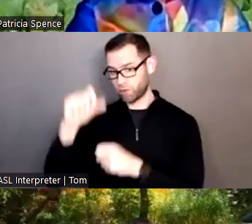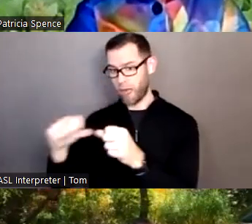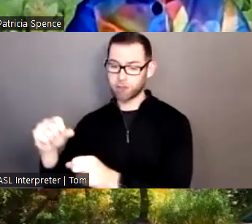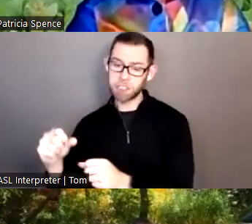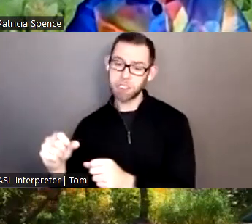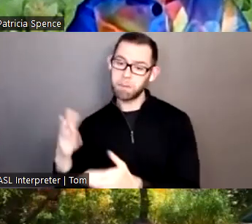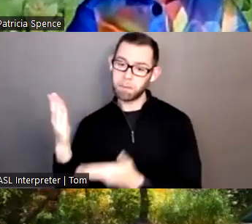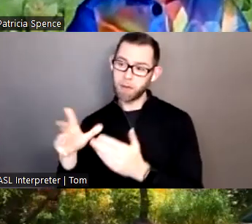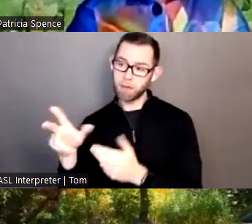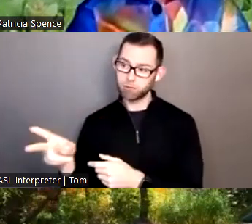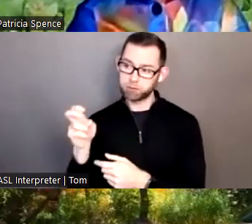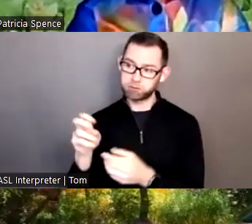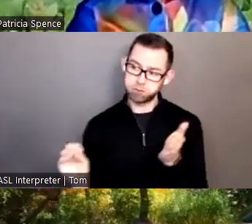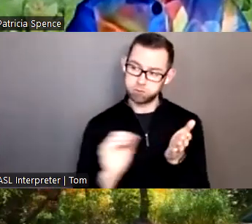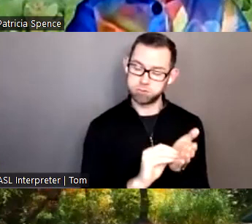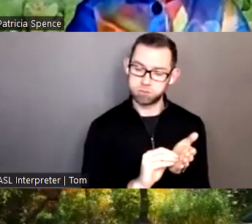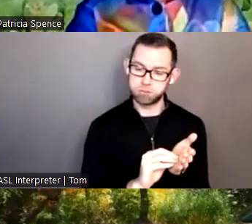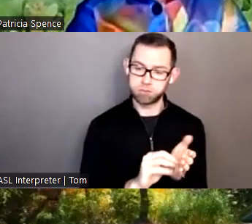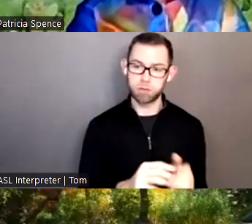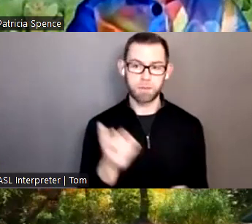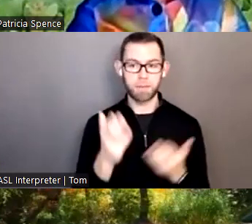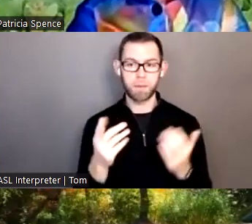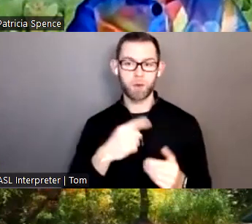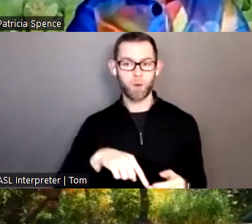parti dans ça, peut-être